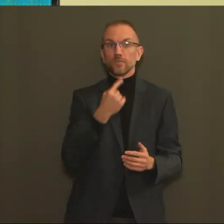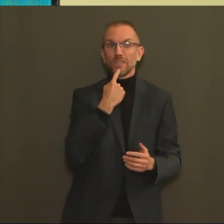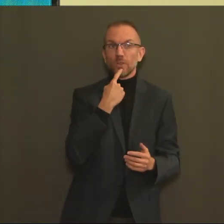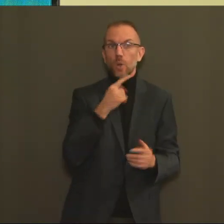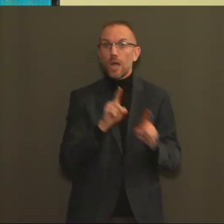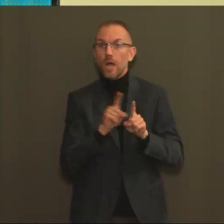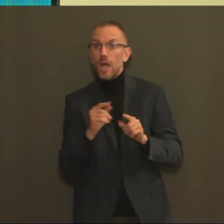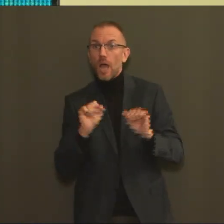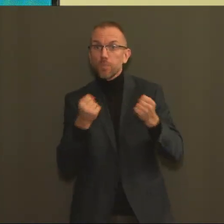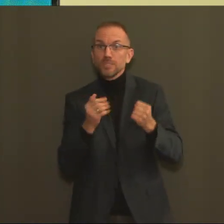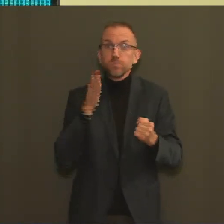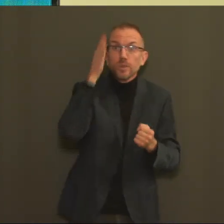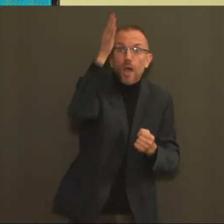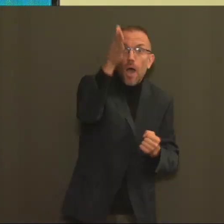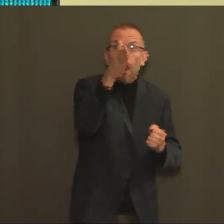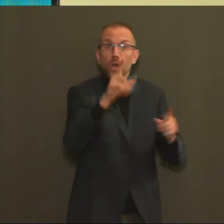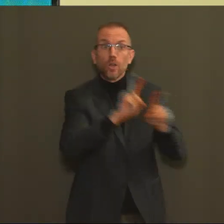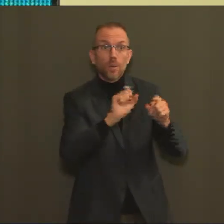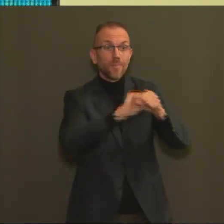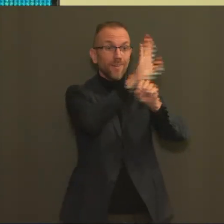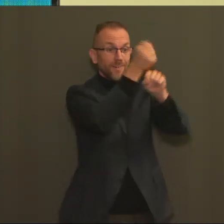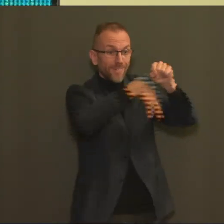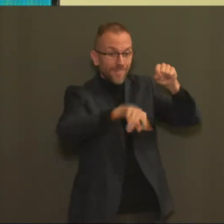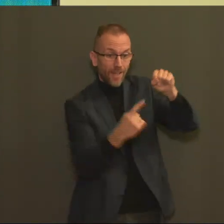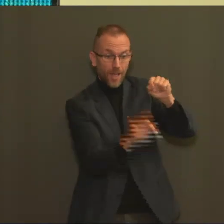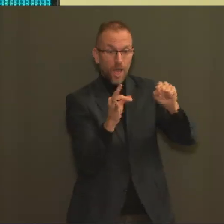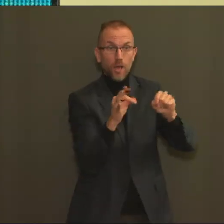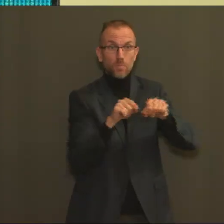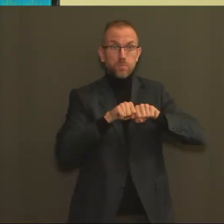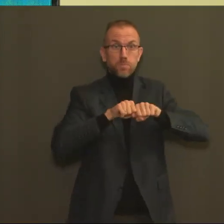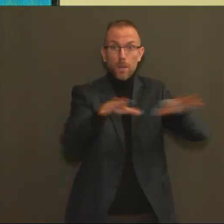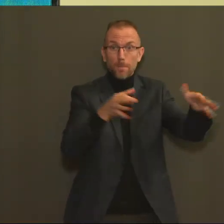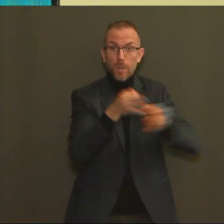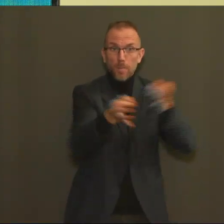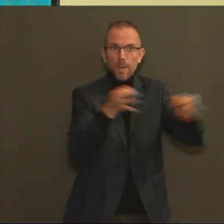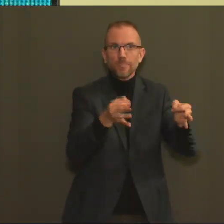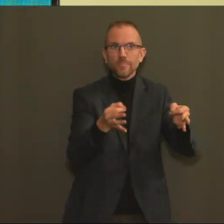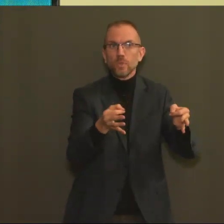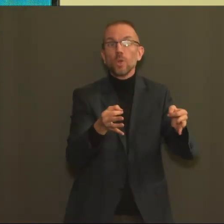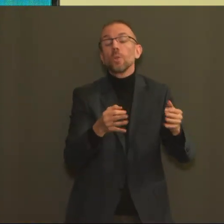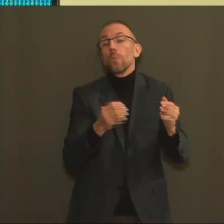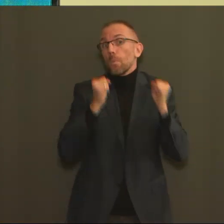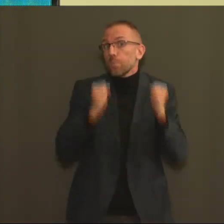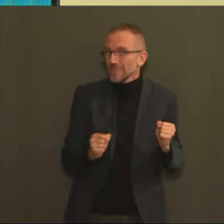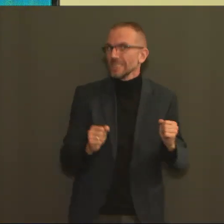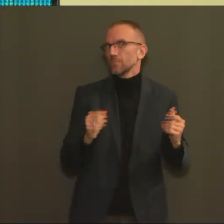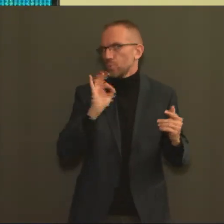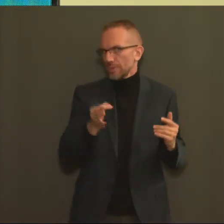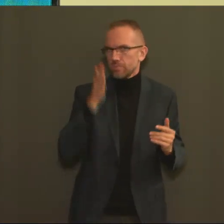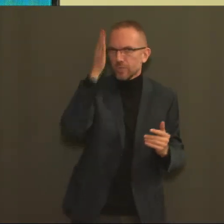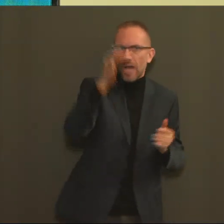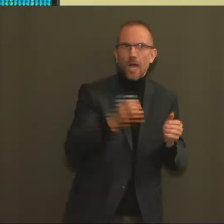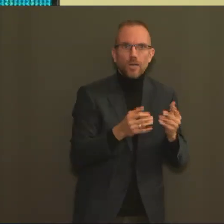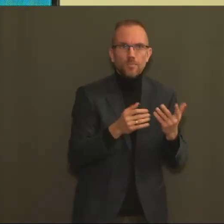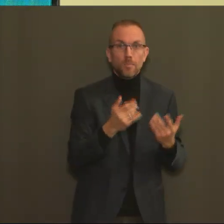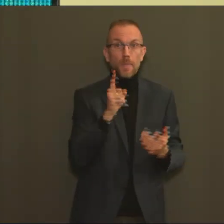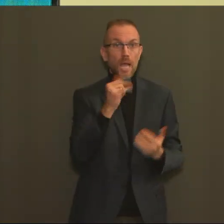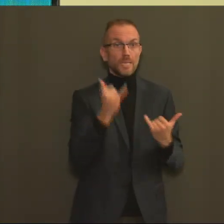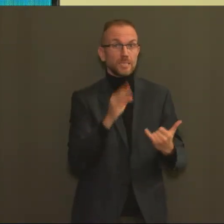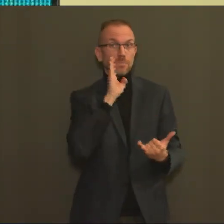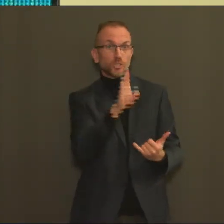door triviaal plukon terminaal om haar parler begonnen koffie onze prijs zo zie je toujours aussi le leugendetectie